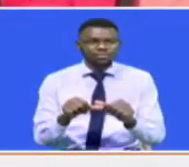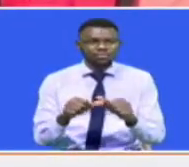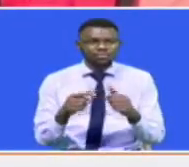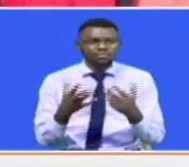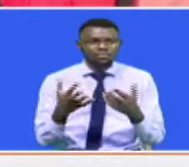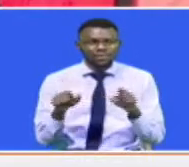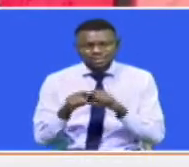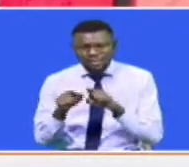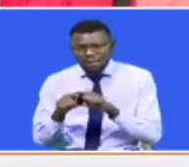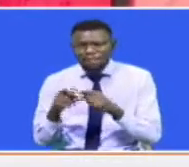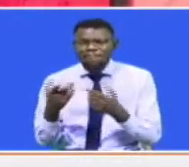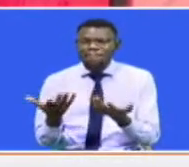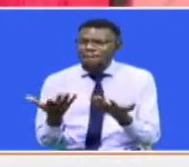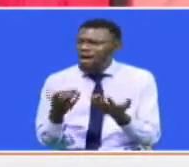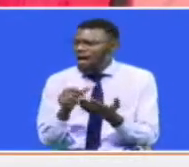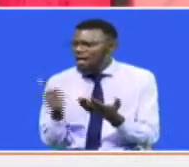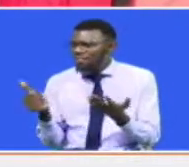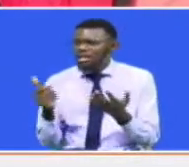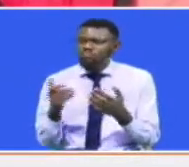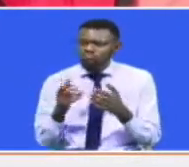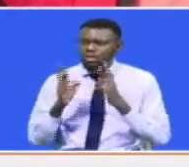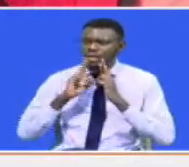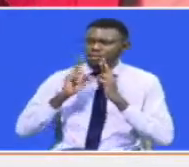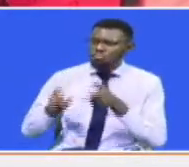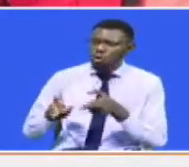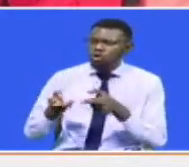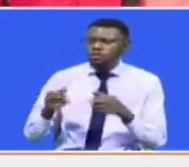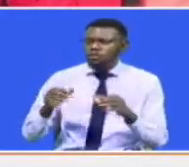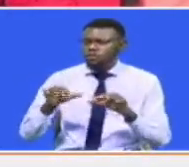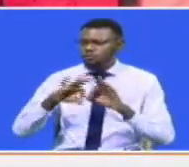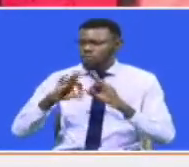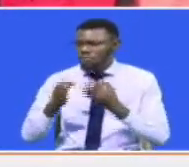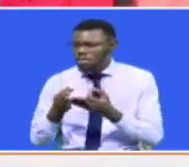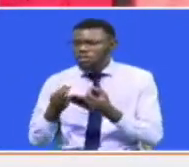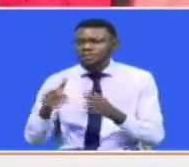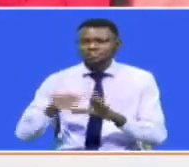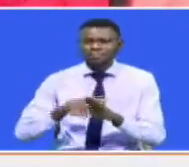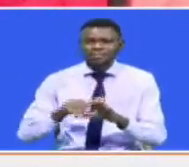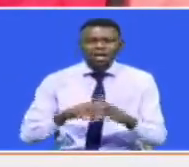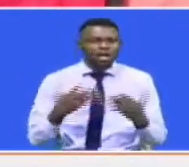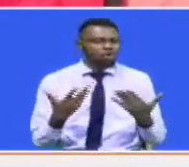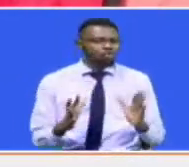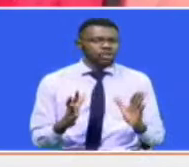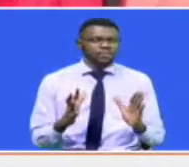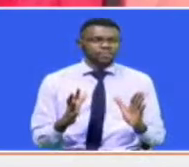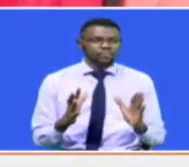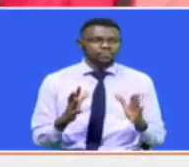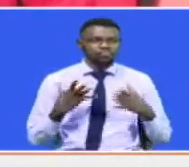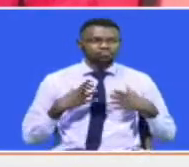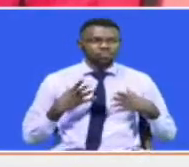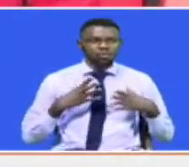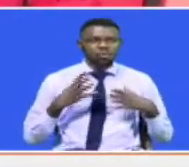kuchiandikisha nasi kwamba wamepoteza ama wanawatafuta ndugu zao wameweza kufika